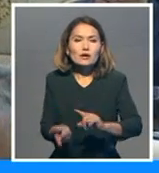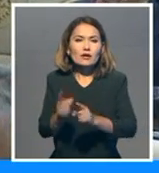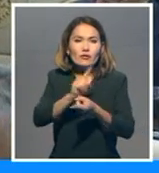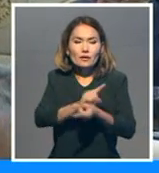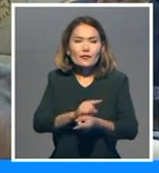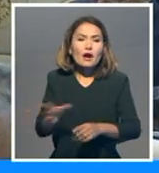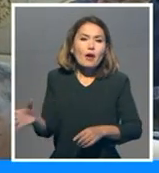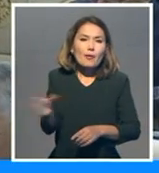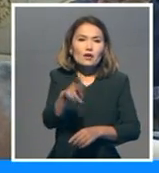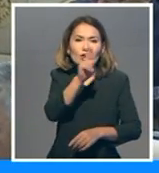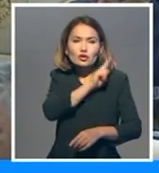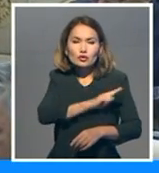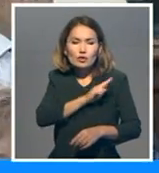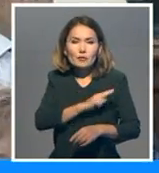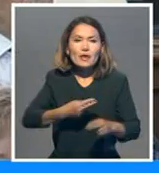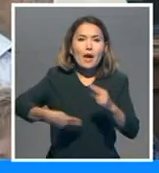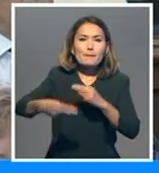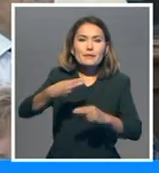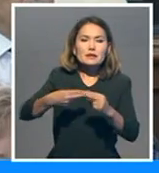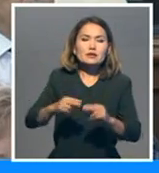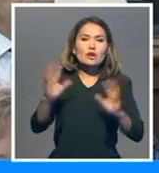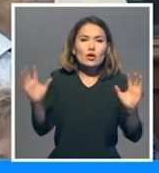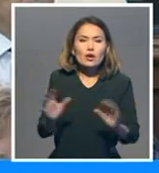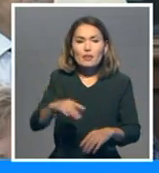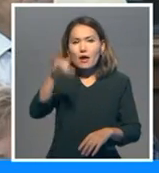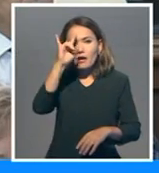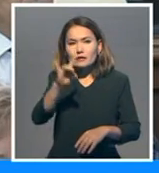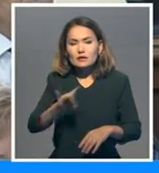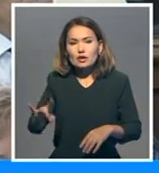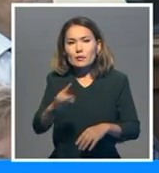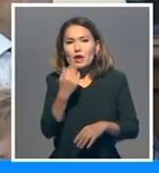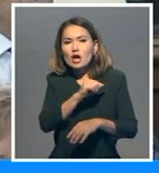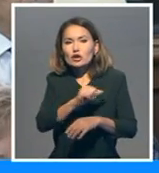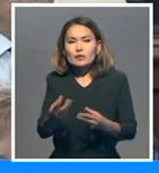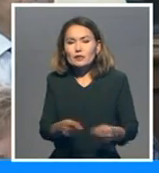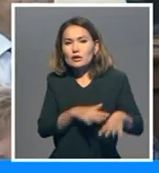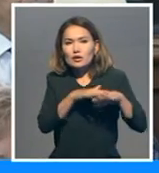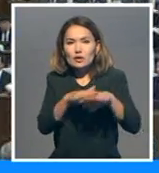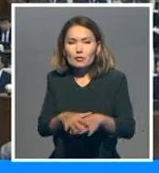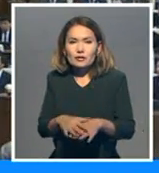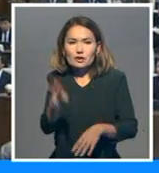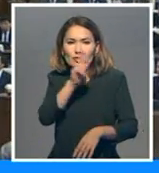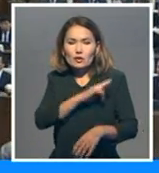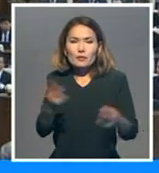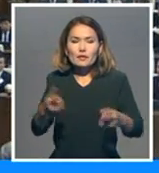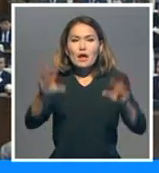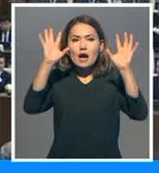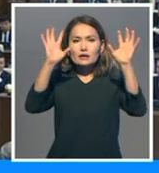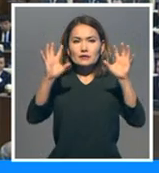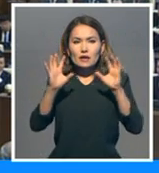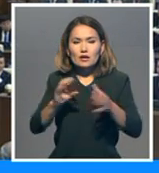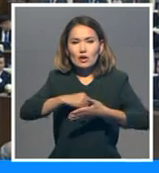барлығы біріншілікті бағыт бизнесті қорғау, елге инвестиция әкелу мәселесінің төңірегіне топтасады. Мысалы, заң шығарушы